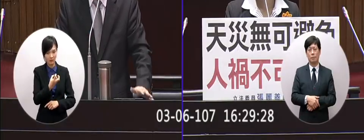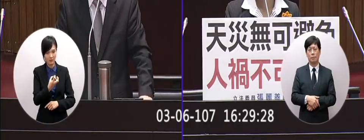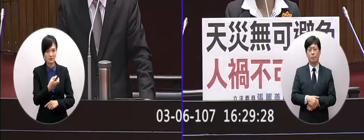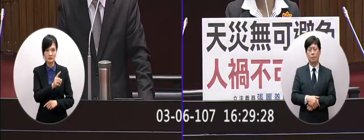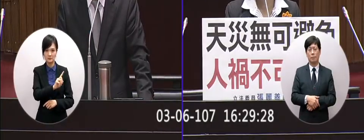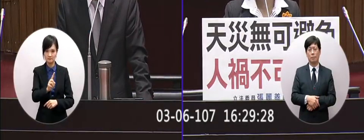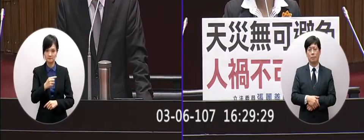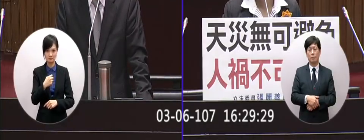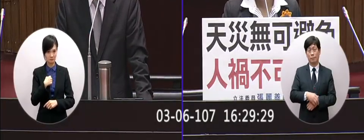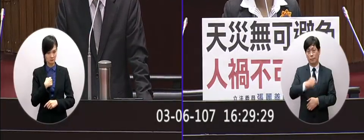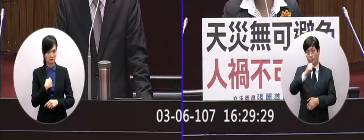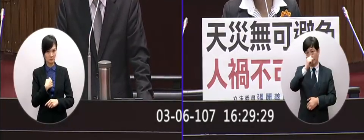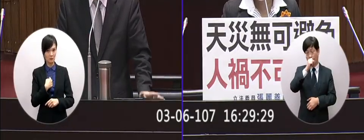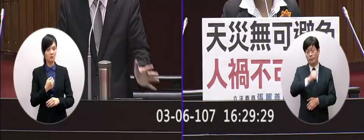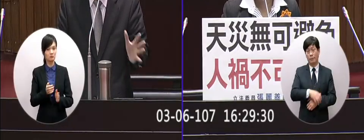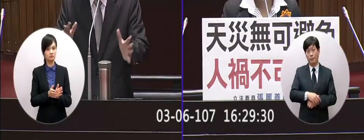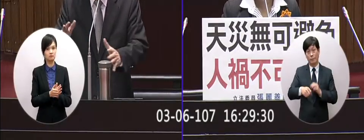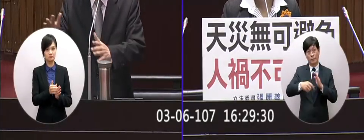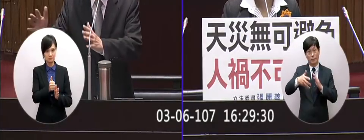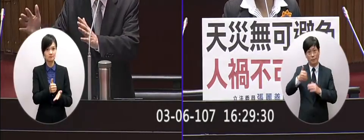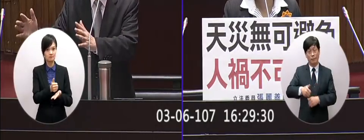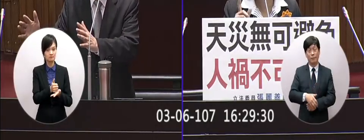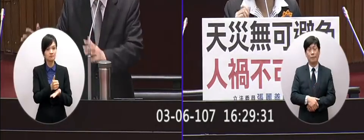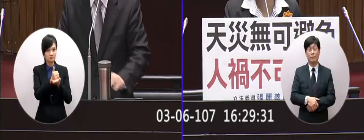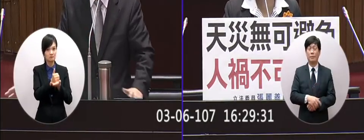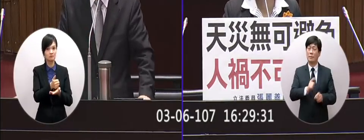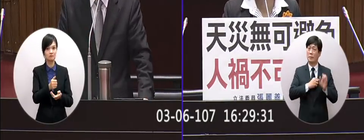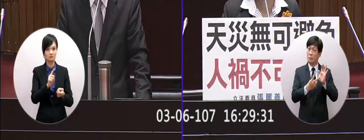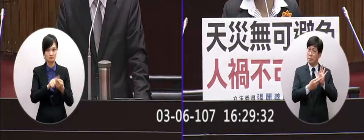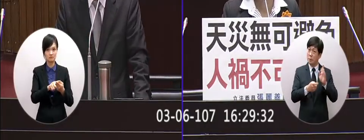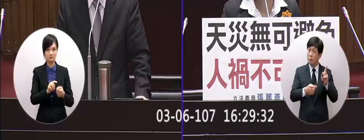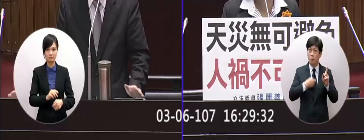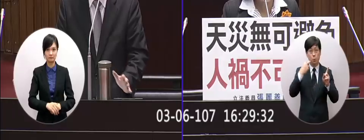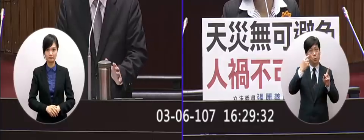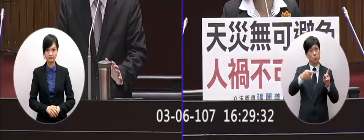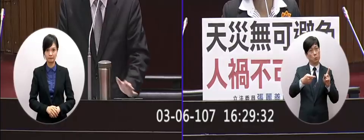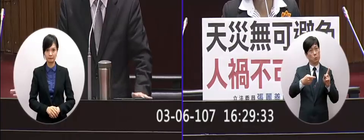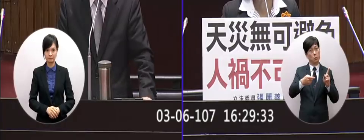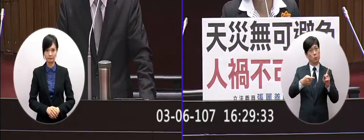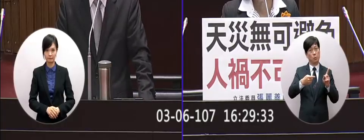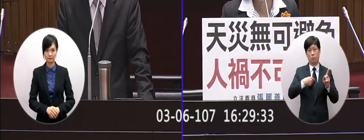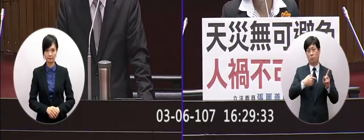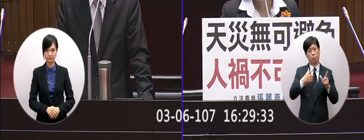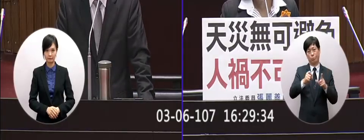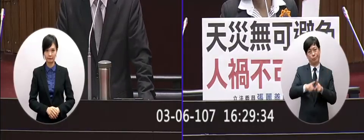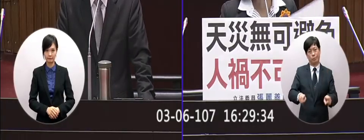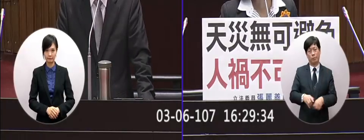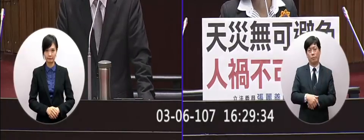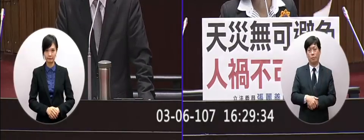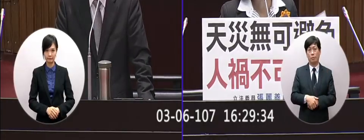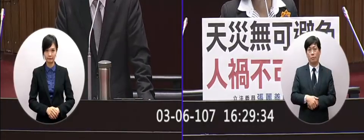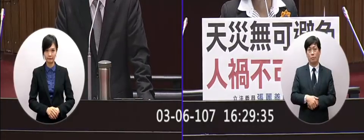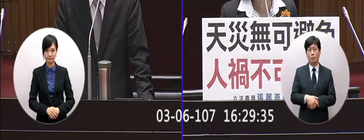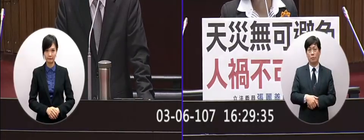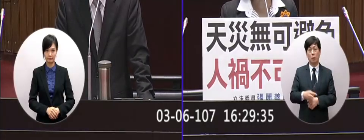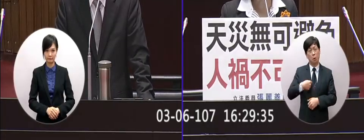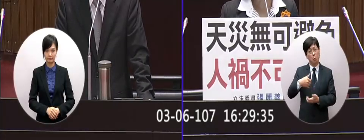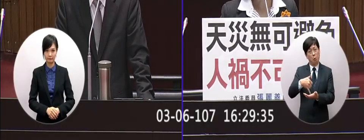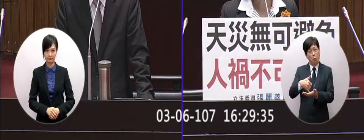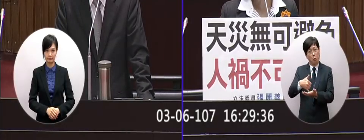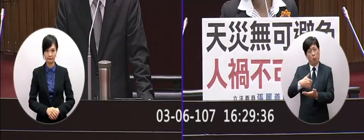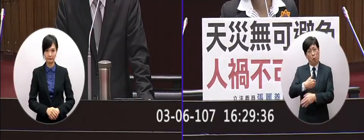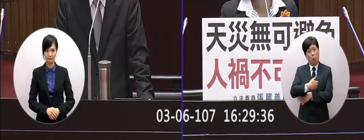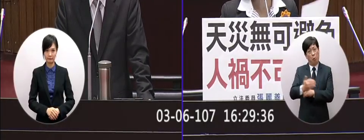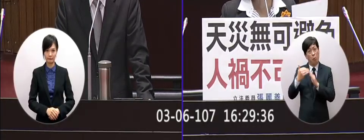肯定他。 好， 那至于说你如果说 你讲这样的话，我就觉得你真的是不太公平，这么弱势的县